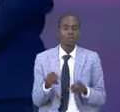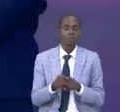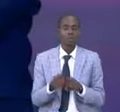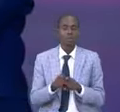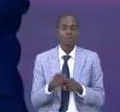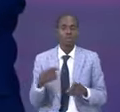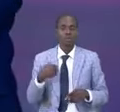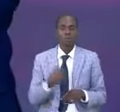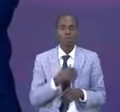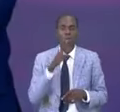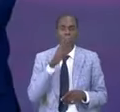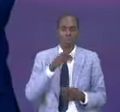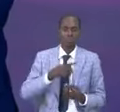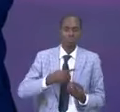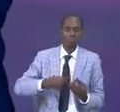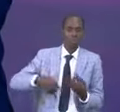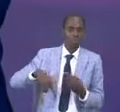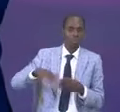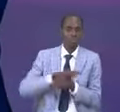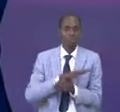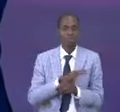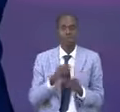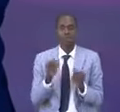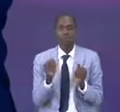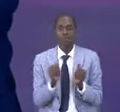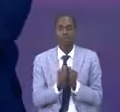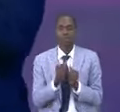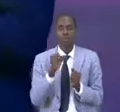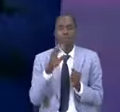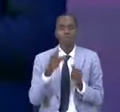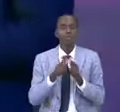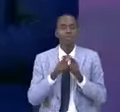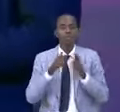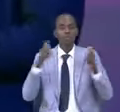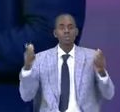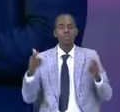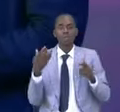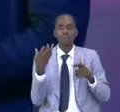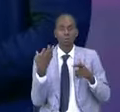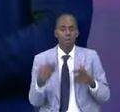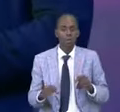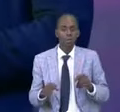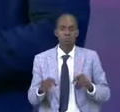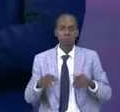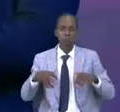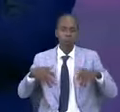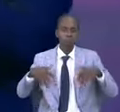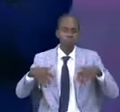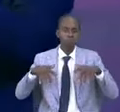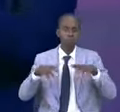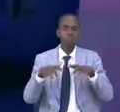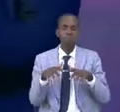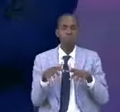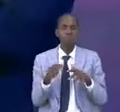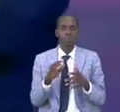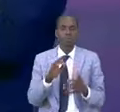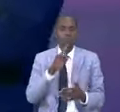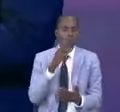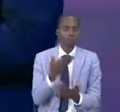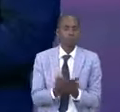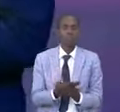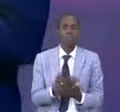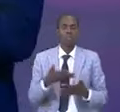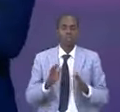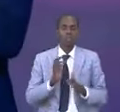témoin rejetons tout fardeau et le péché qui nous enveloppe si